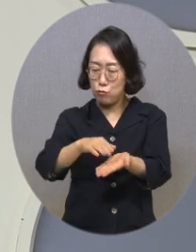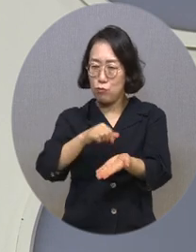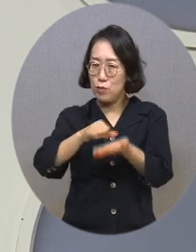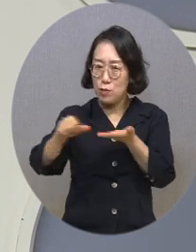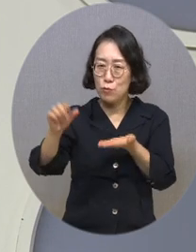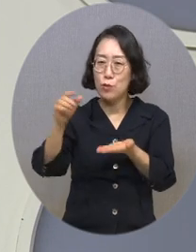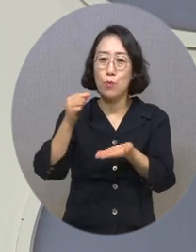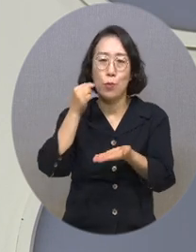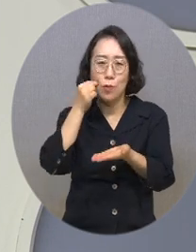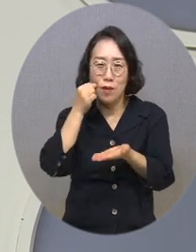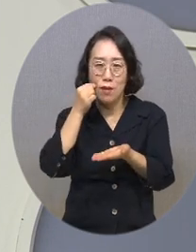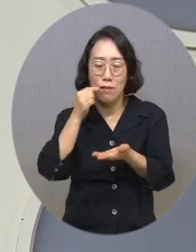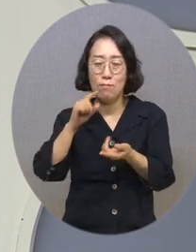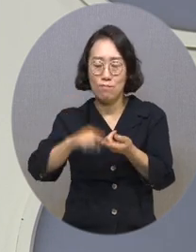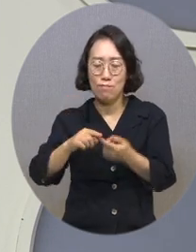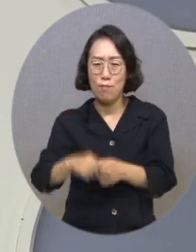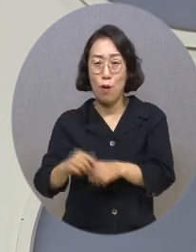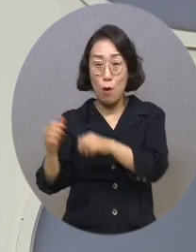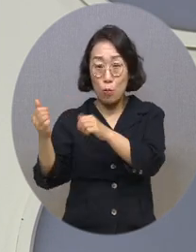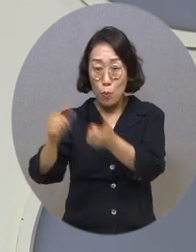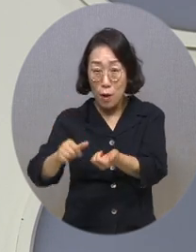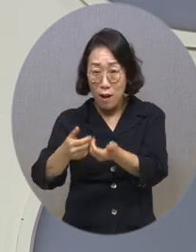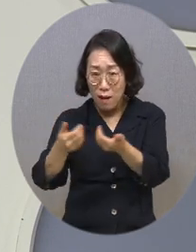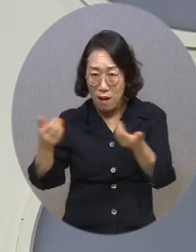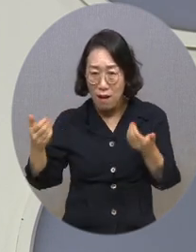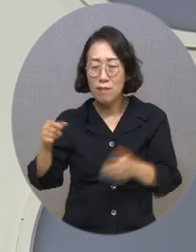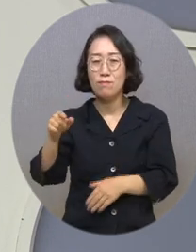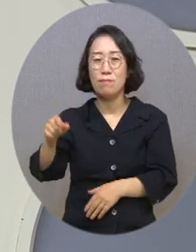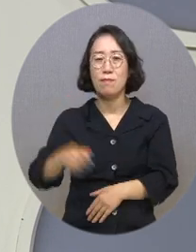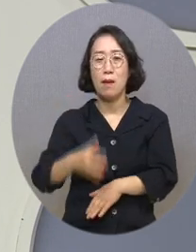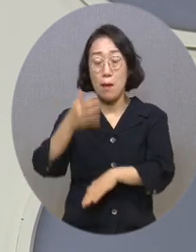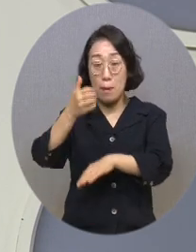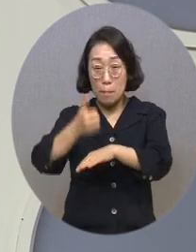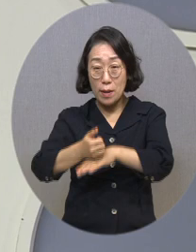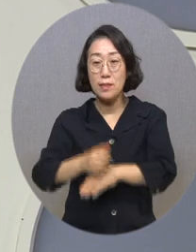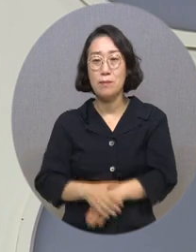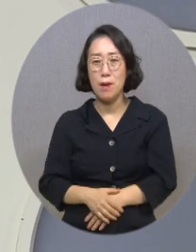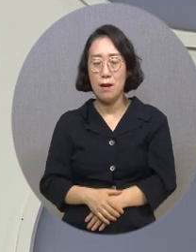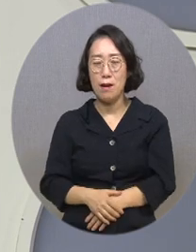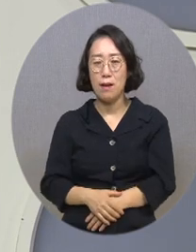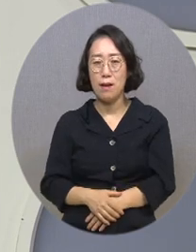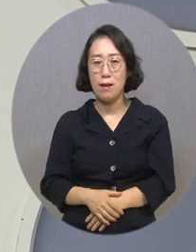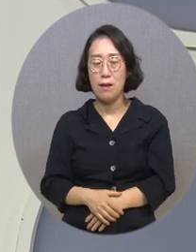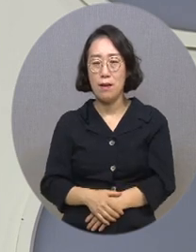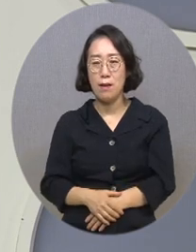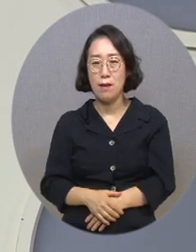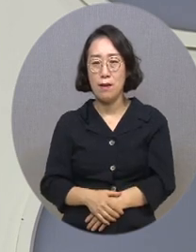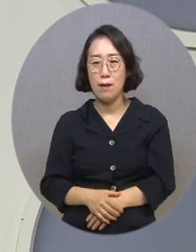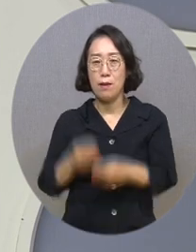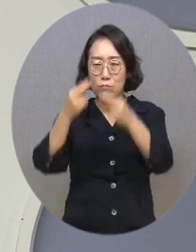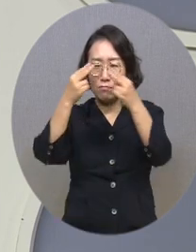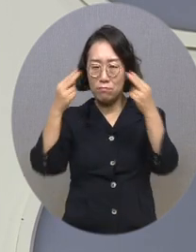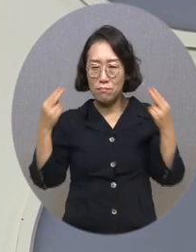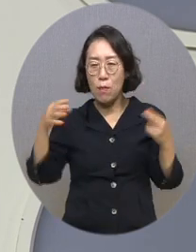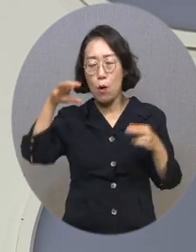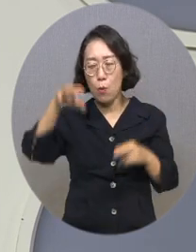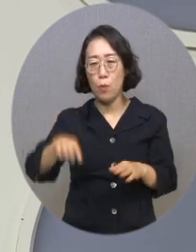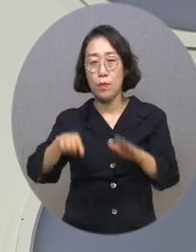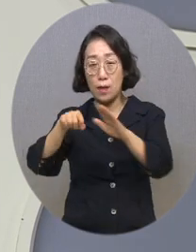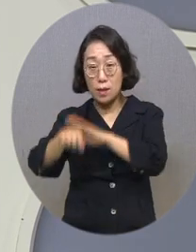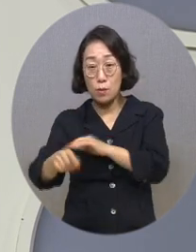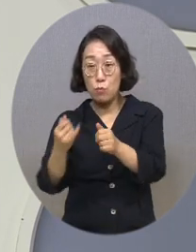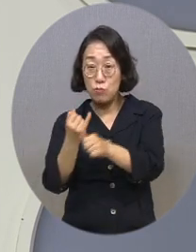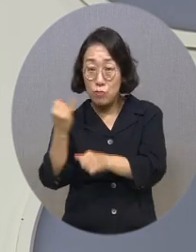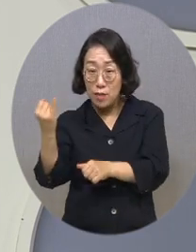이제 돌아가셨잖아요. 그래서 뭐 마지막 제가 봉사하는 마음으로 상가에 가갖고 엄앵란